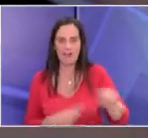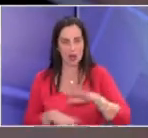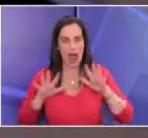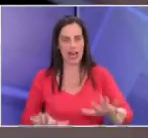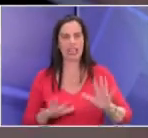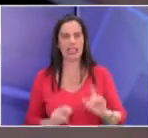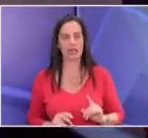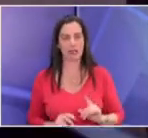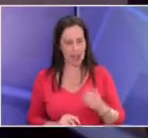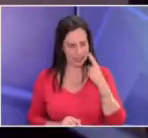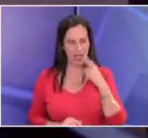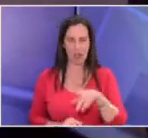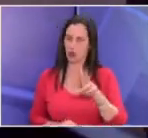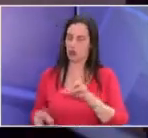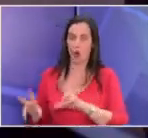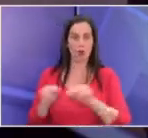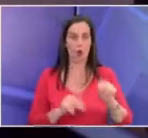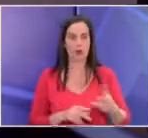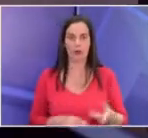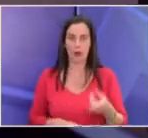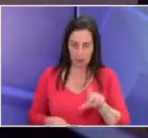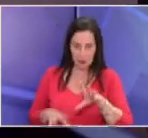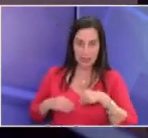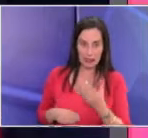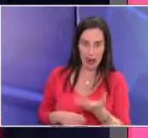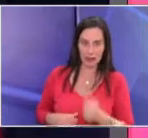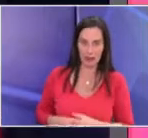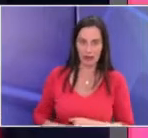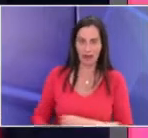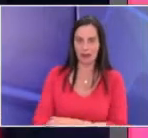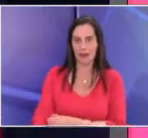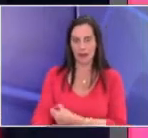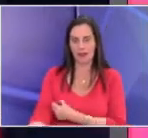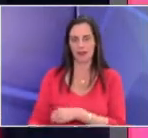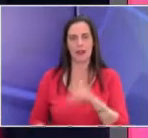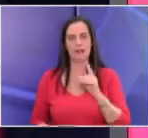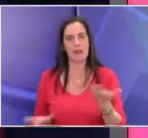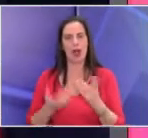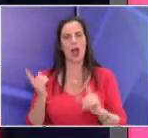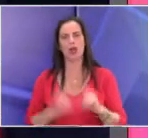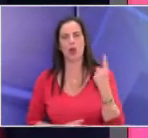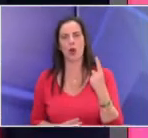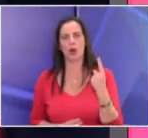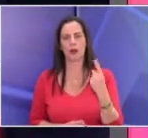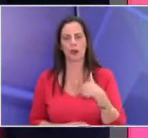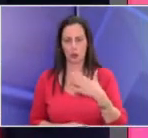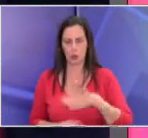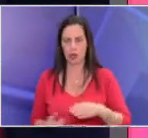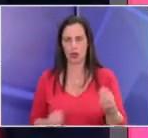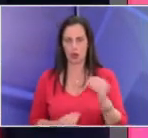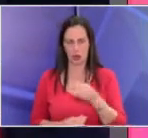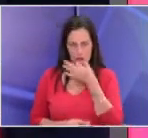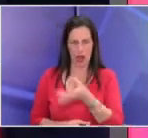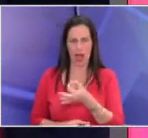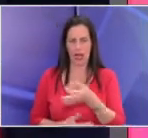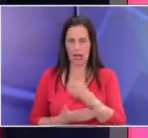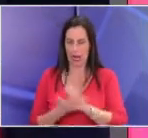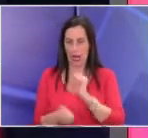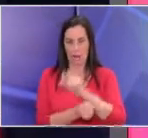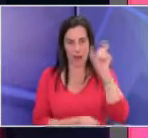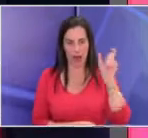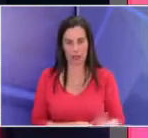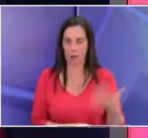אטרקטיבית. הרבה פעמים באמת יש ניסיון לאוכלוסיות מוחלשות אחרות וילדים. אז מה אוכלוסייה אטרקטיבית? מה, הם לא דוגמניות? כאילו אי אפשר לצלם אותם